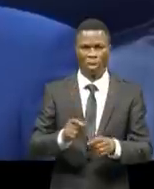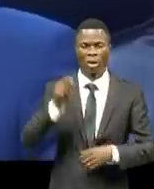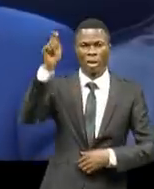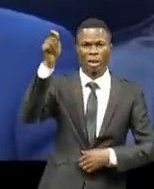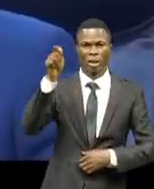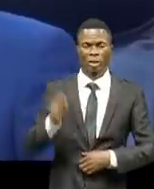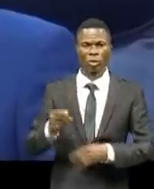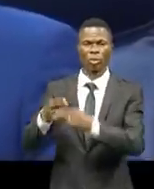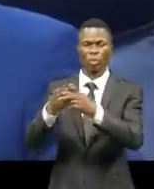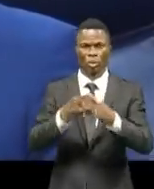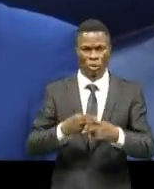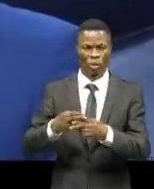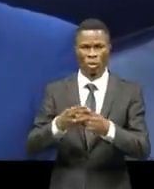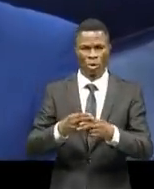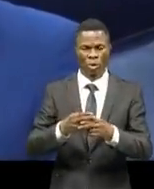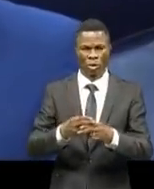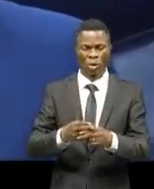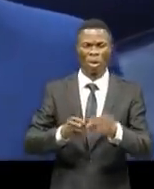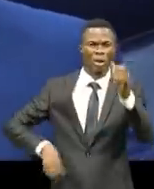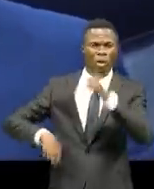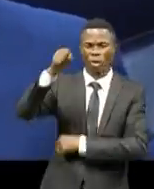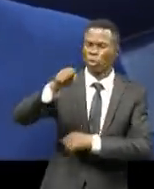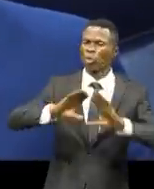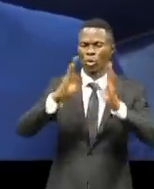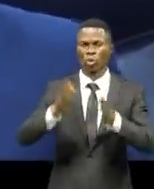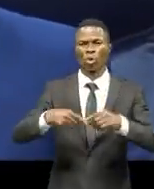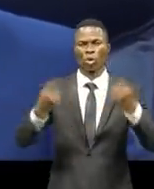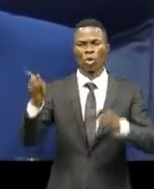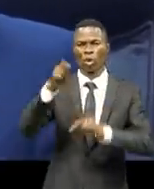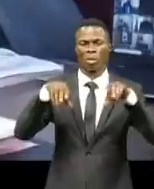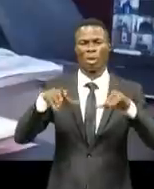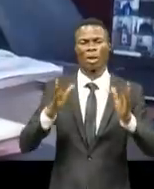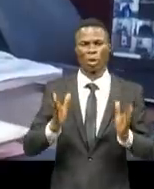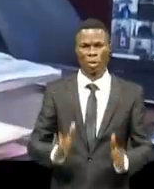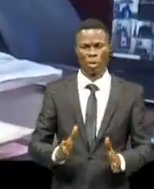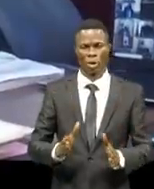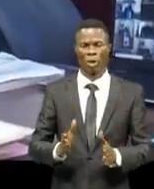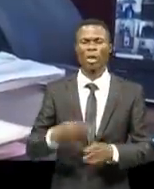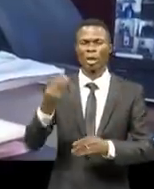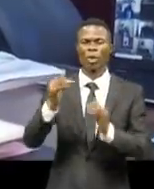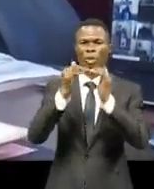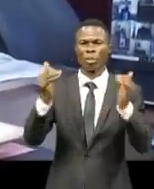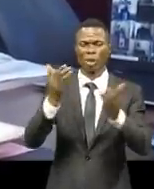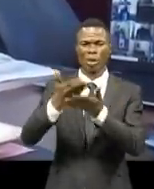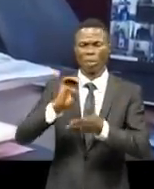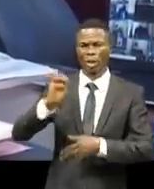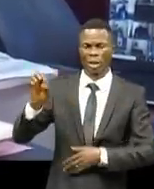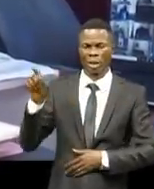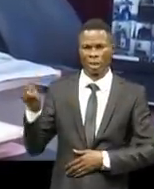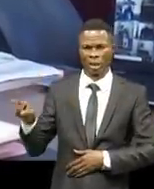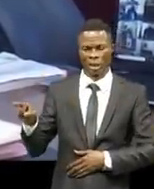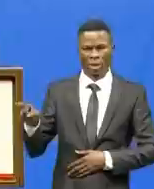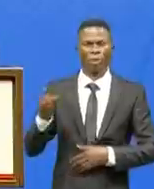défense et de sécurité de mettre hors d'état de nuire ses ennemis du peuple congolais est de ramener la paix dans cette partie du